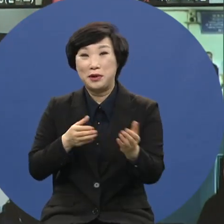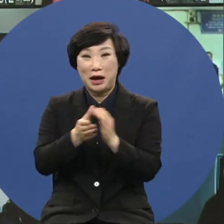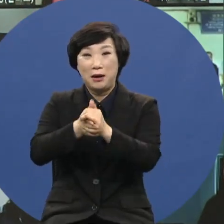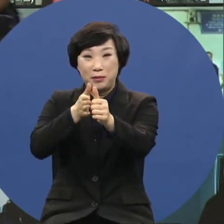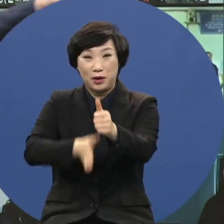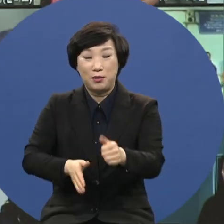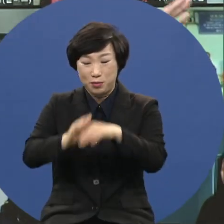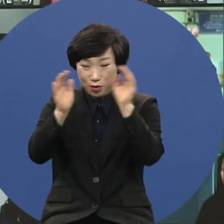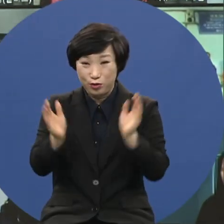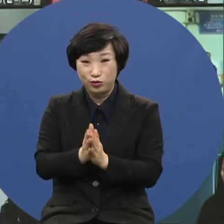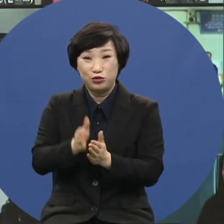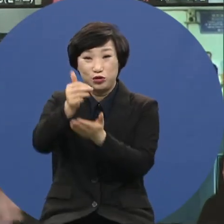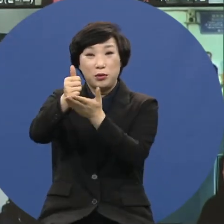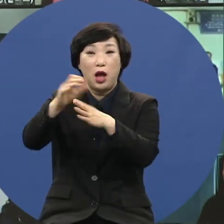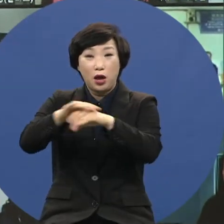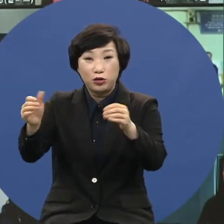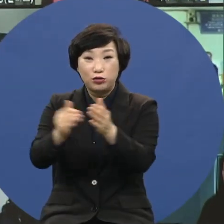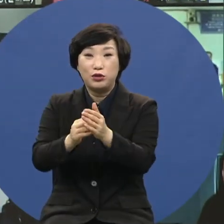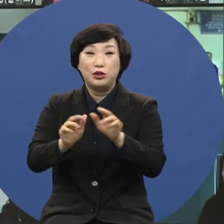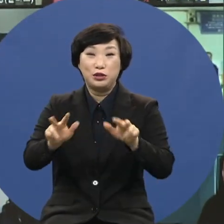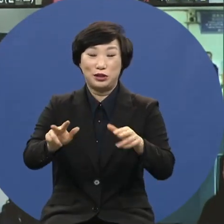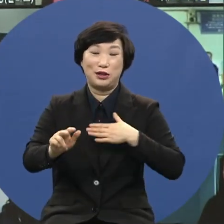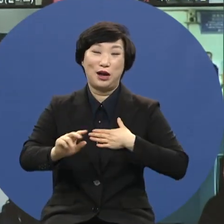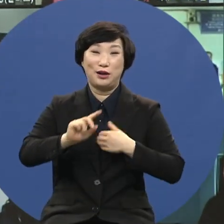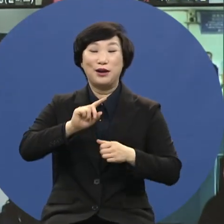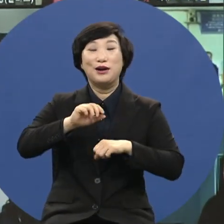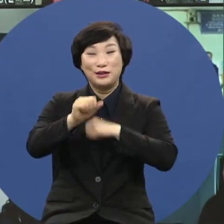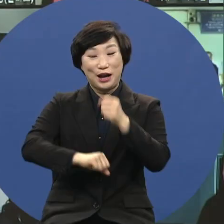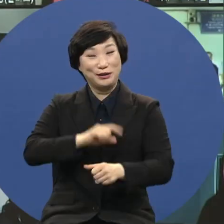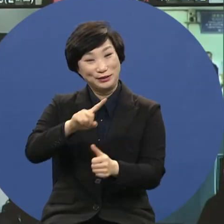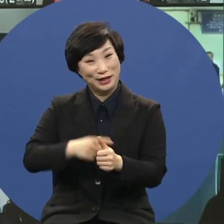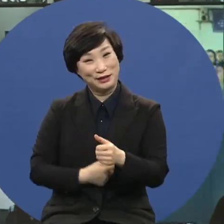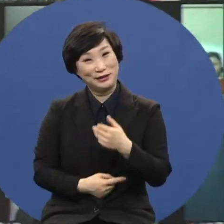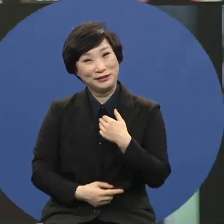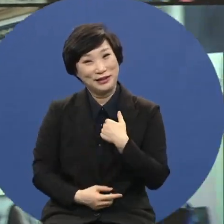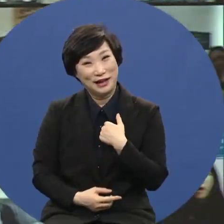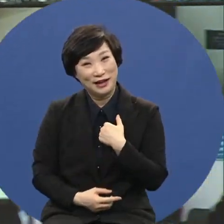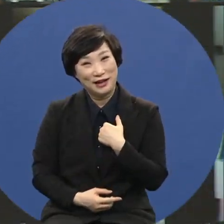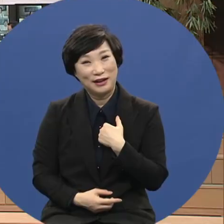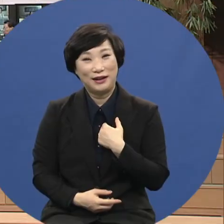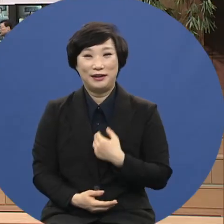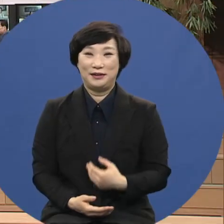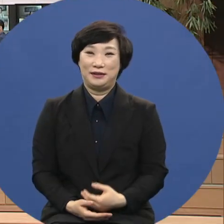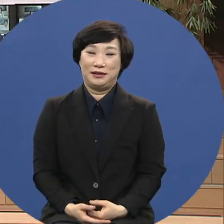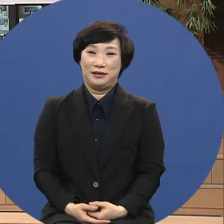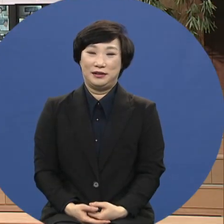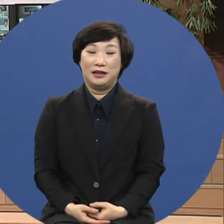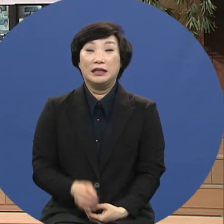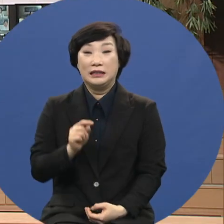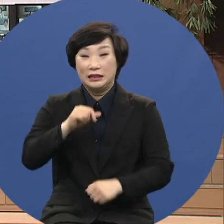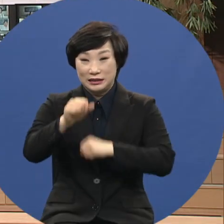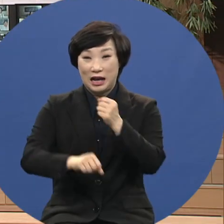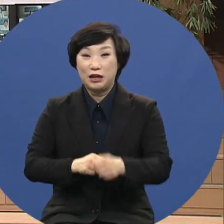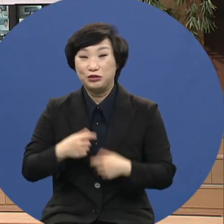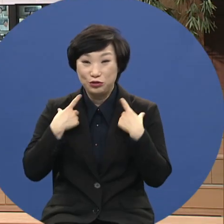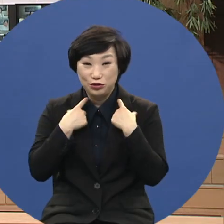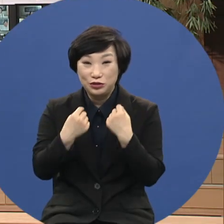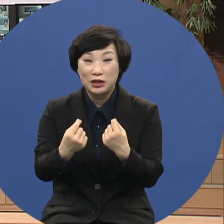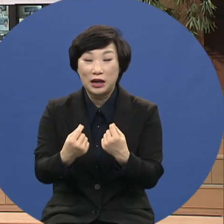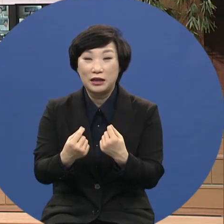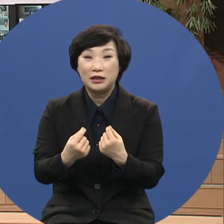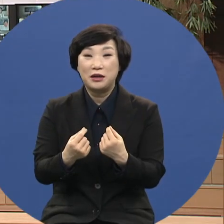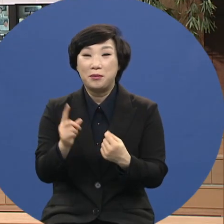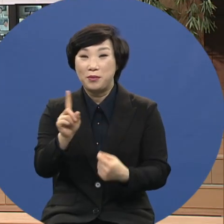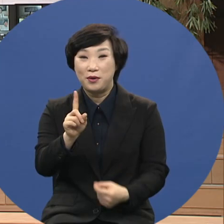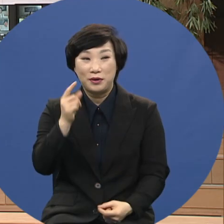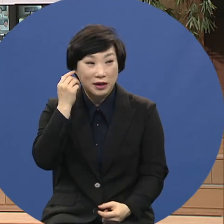주님이 다 해결했으니 당연히 나는 자유해야죠. 예, 이 자유를 지켜나가는